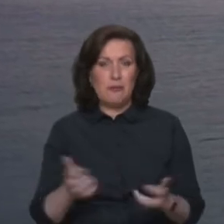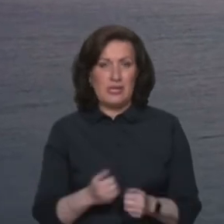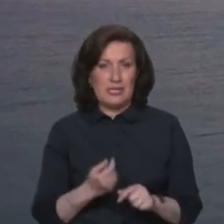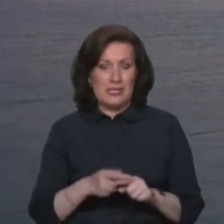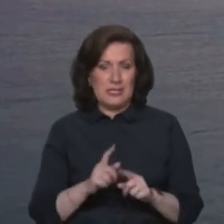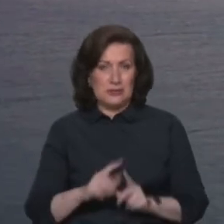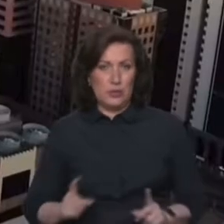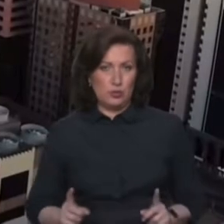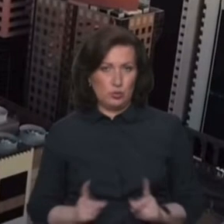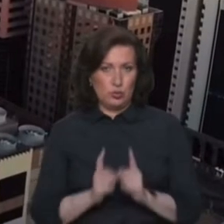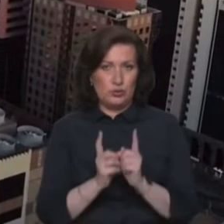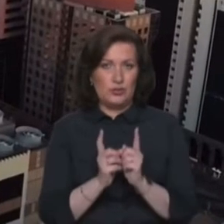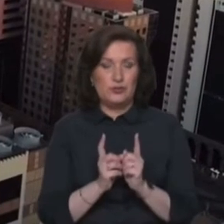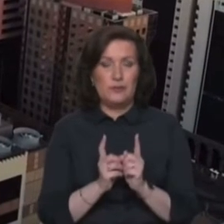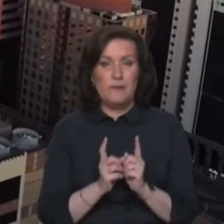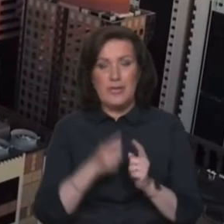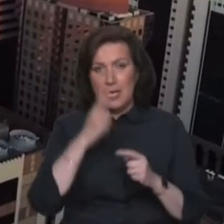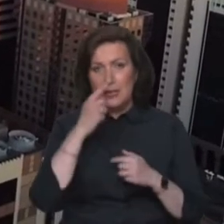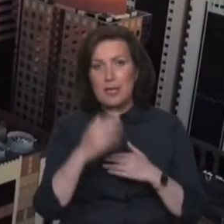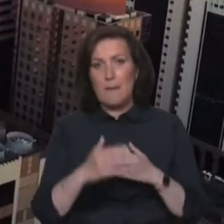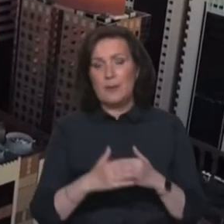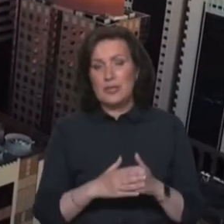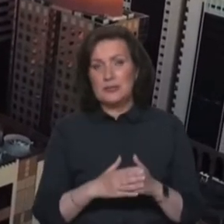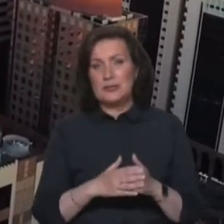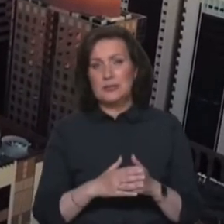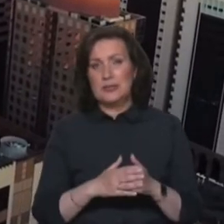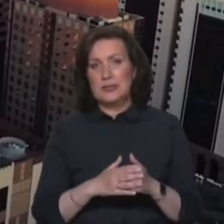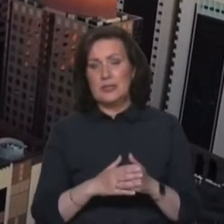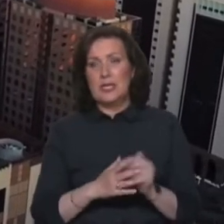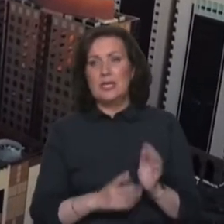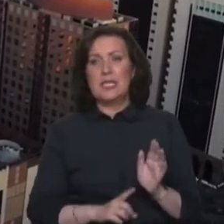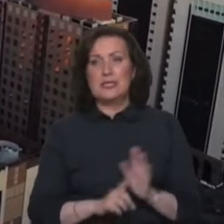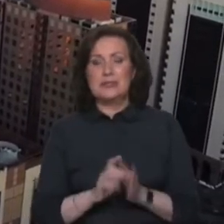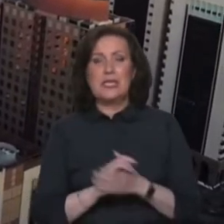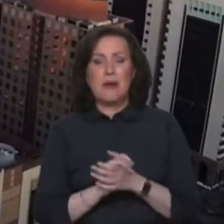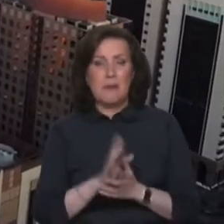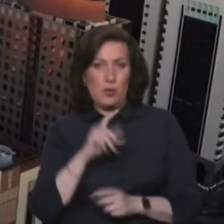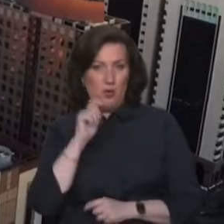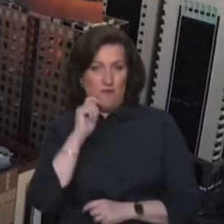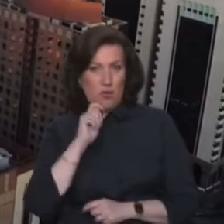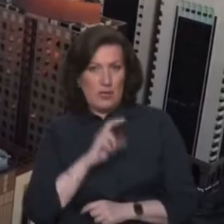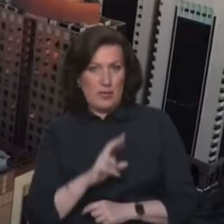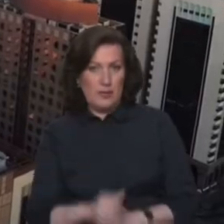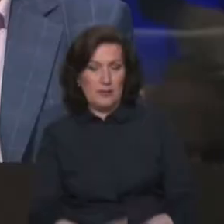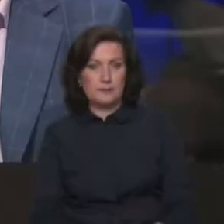ця зустріч і наблизити настання миру в Україні?